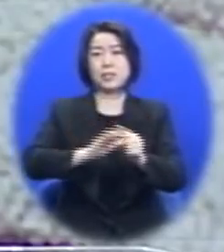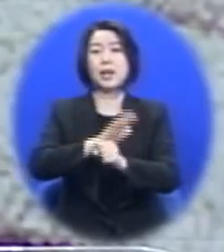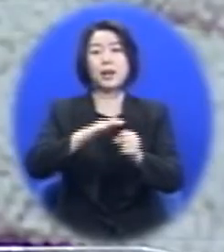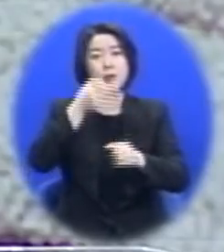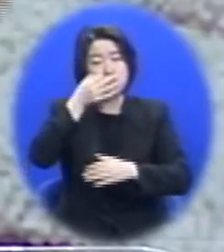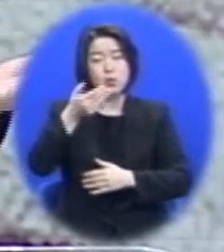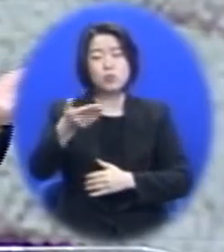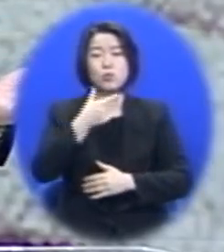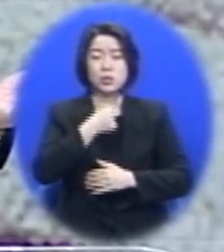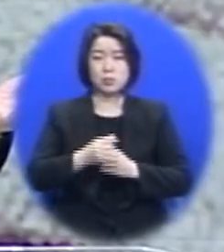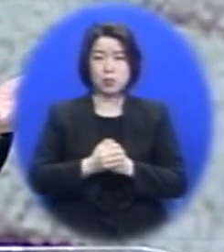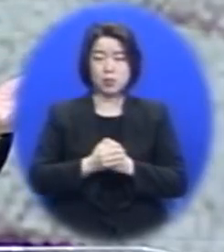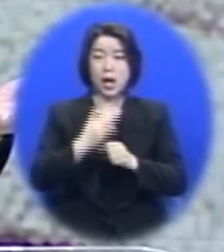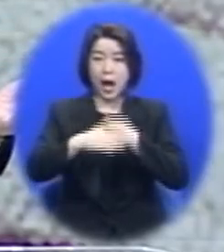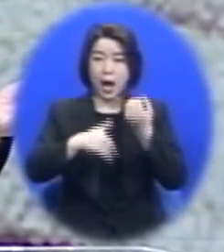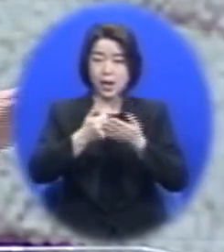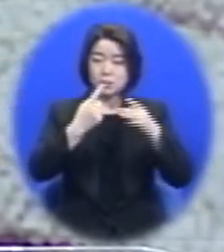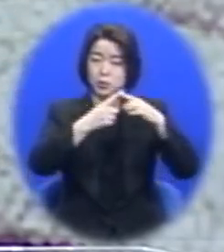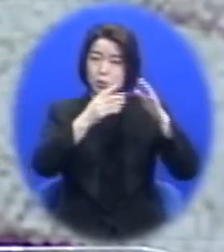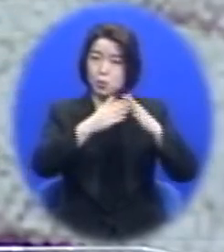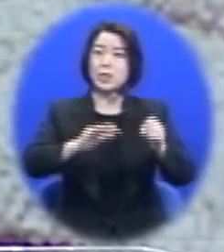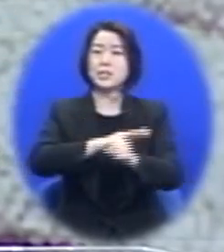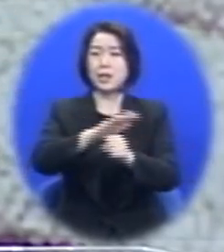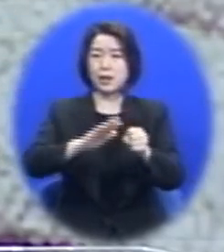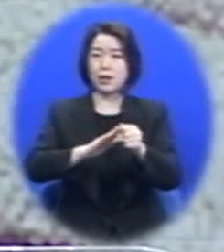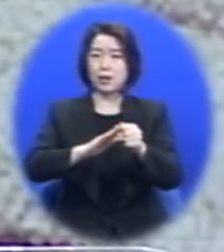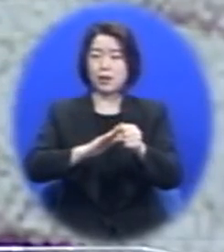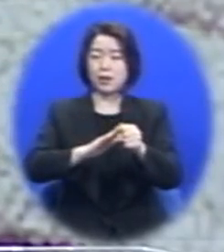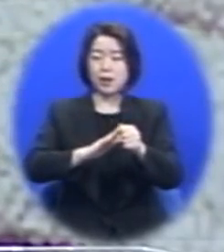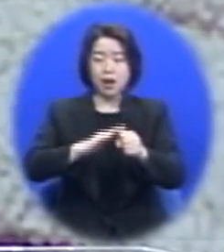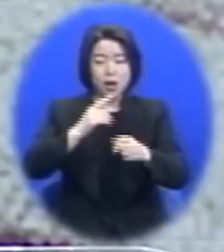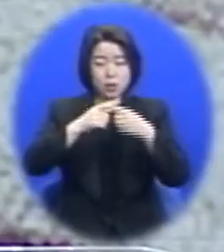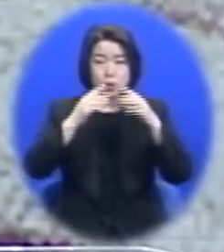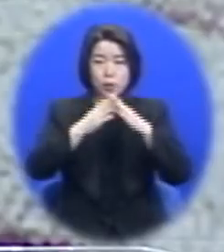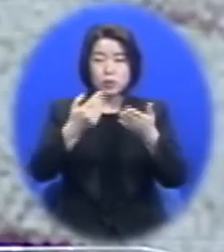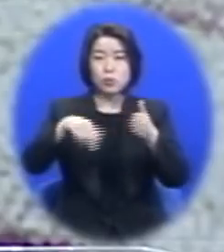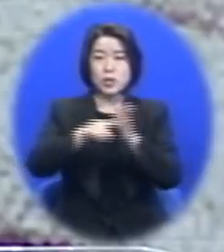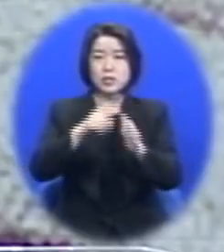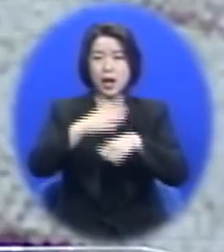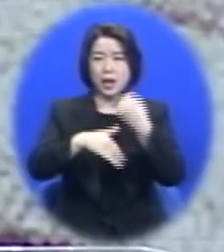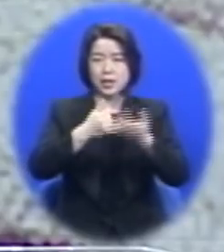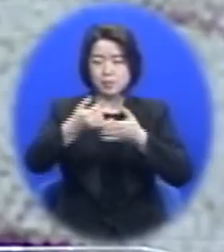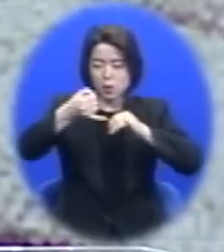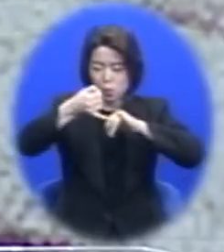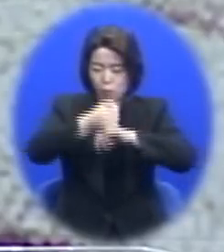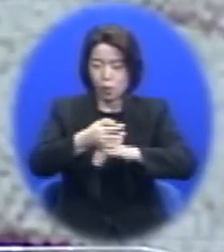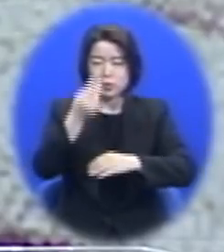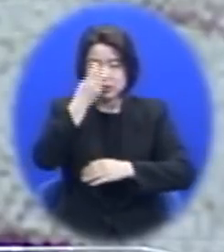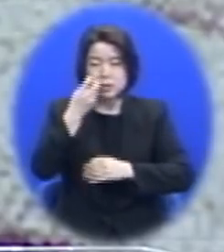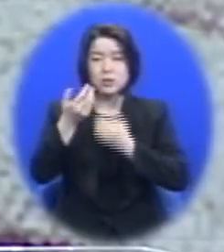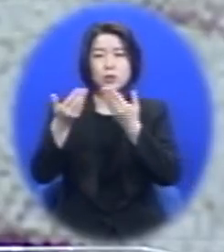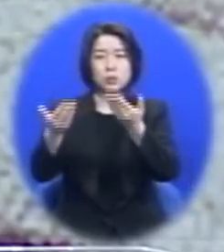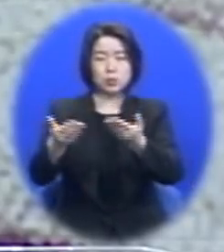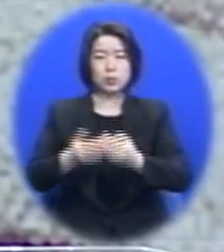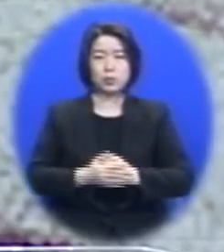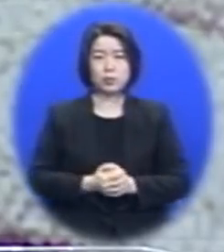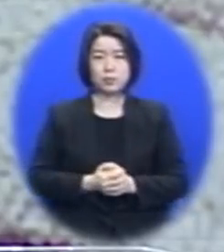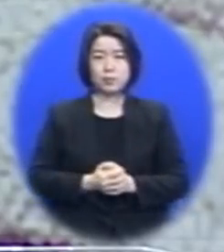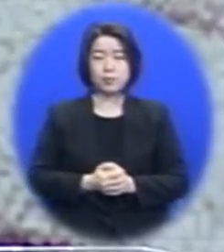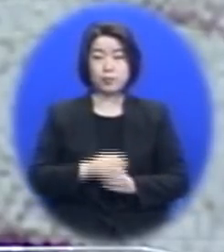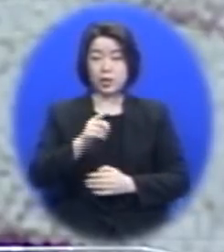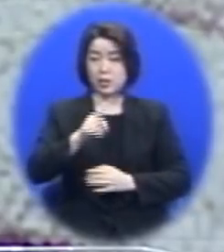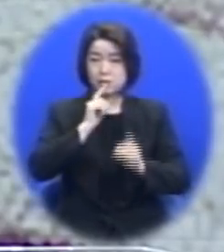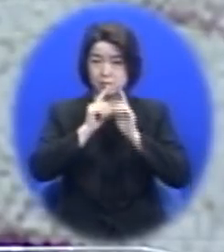하나님의 교회를 사랑하신다 교회를 위해서 하나님의 반드시 지키신 다 저는 이 말씀을